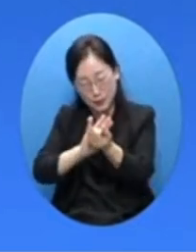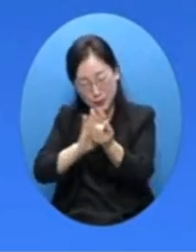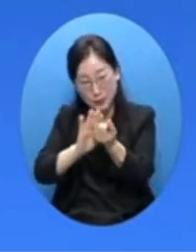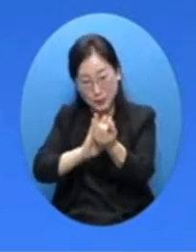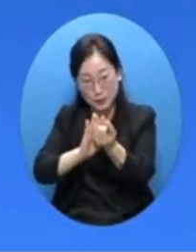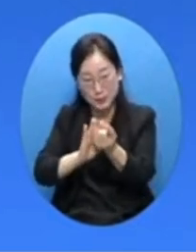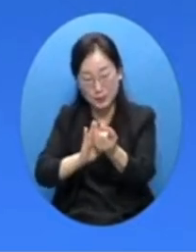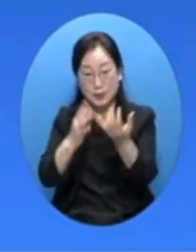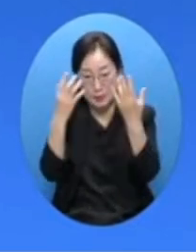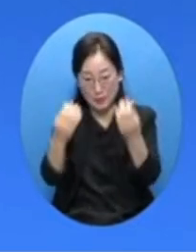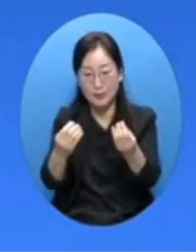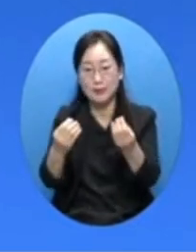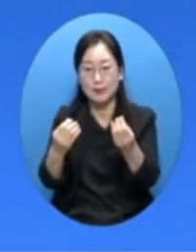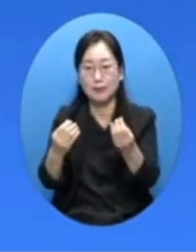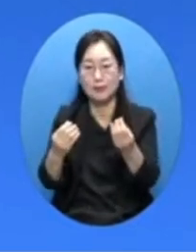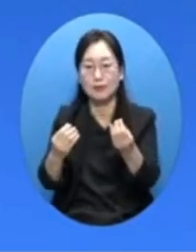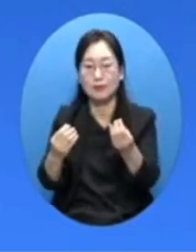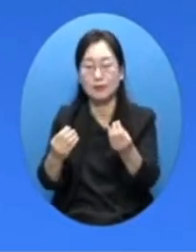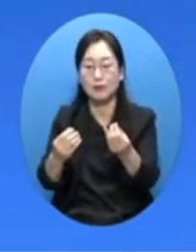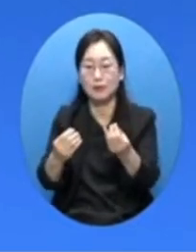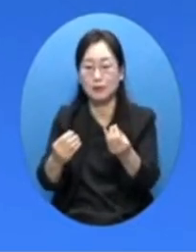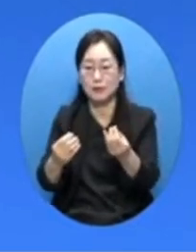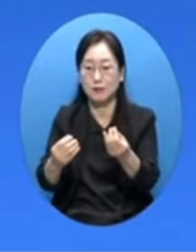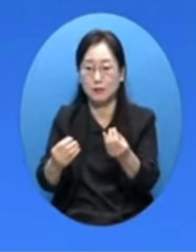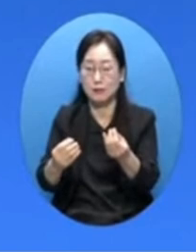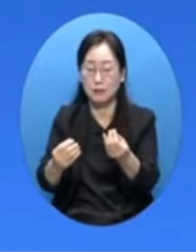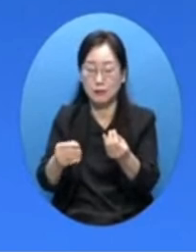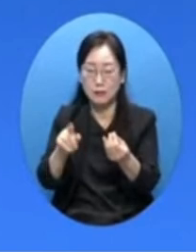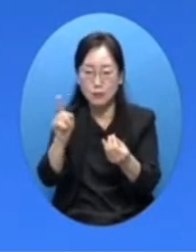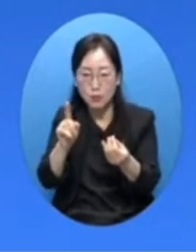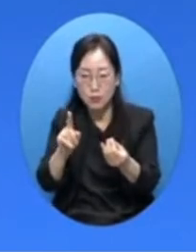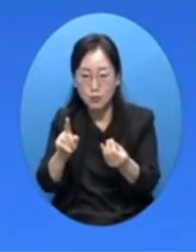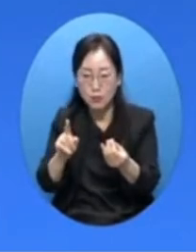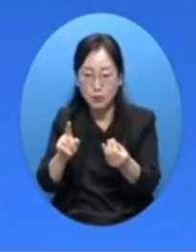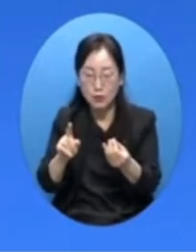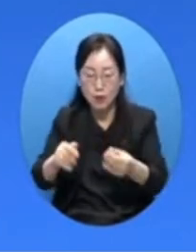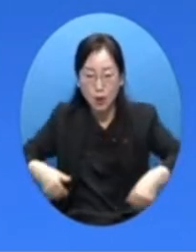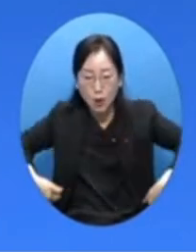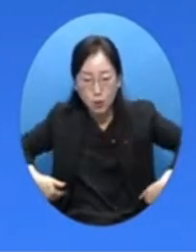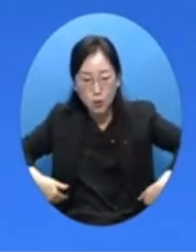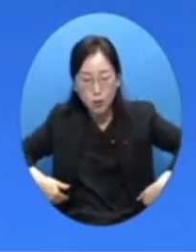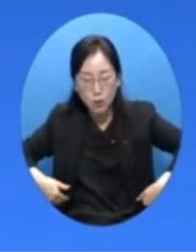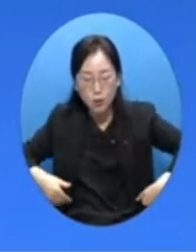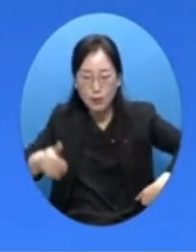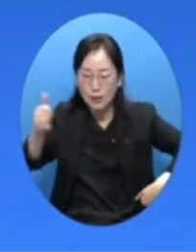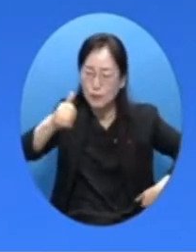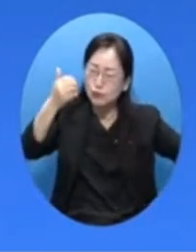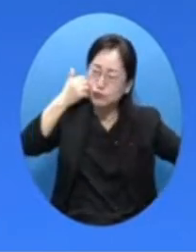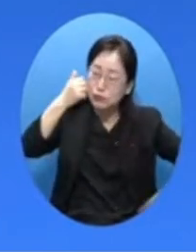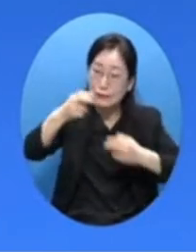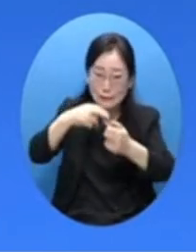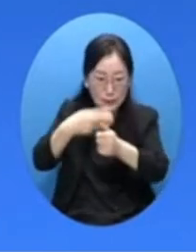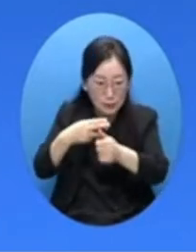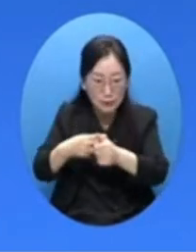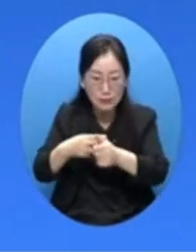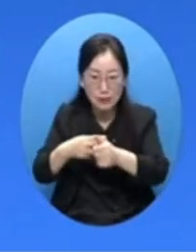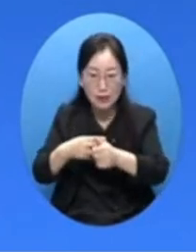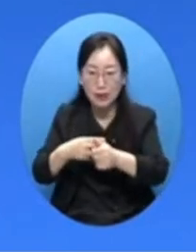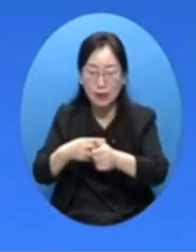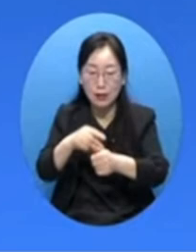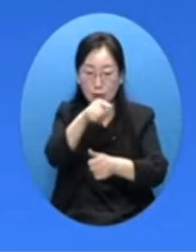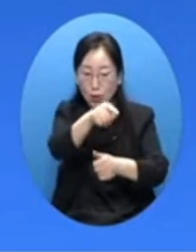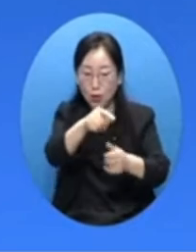치료를 받았는데 이 어린 소녀가 가만히 얘기 들어보니까 자기를 업고 온 아저씨가 의사인 걸 알게 됐어요. 서로